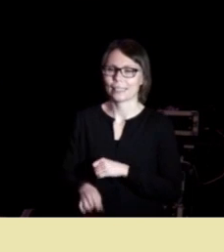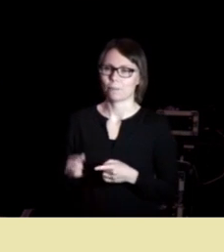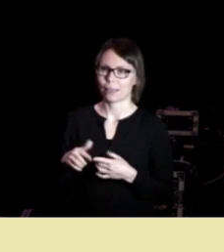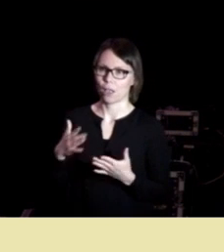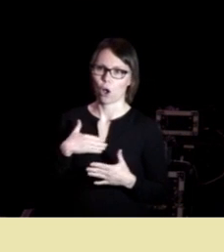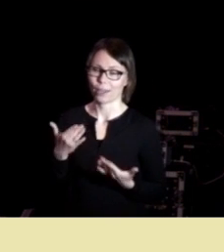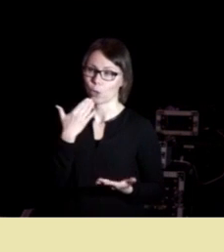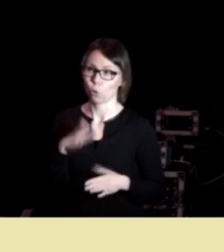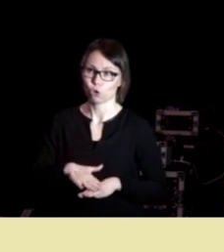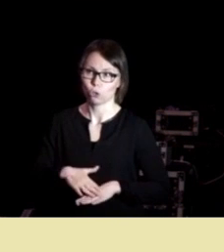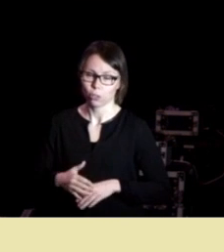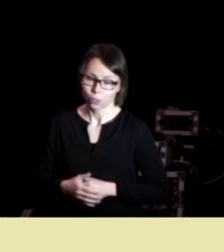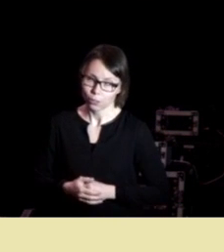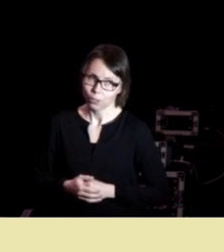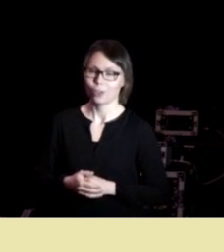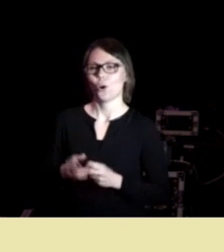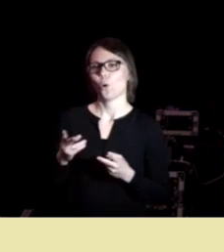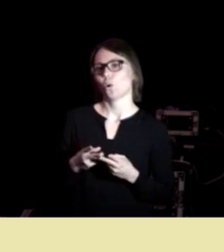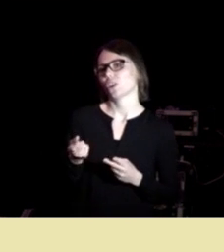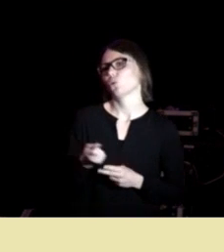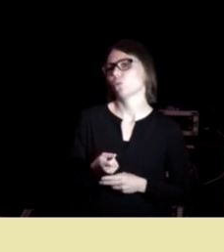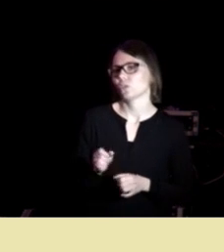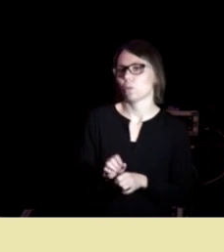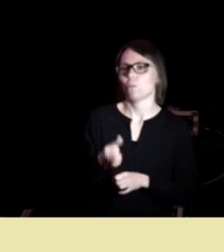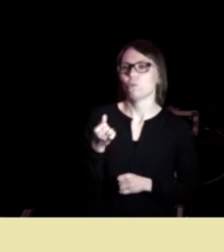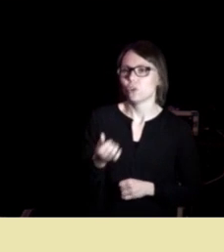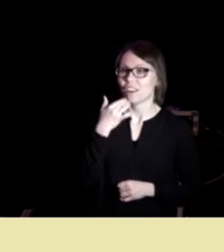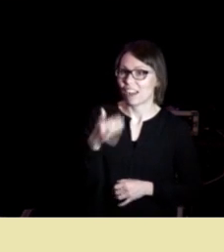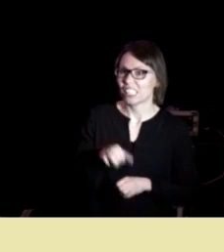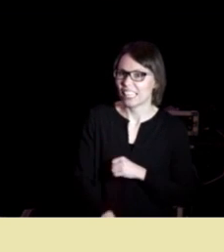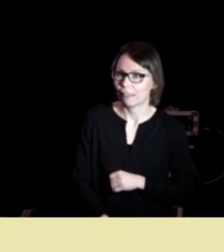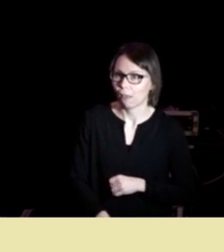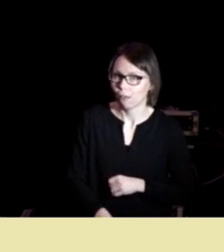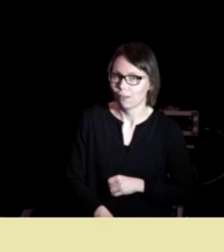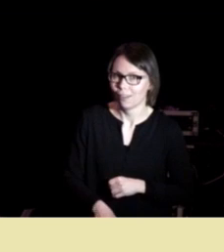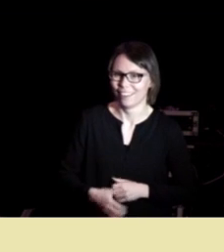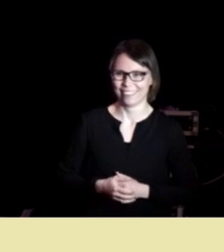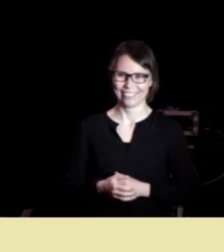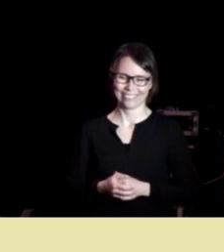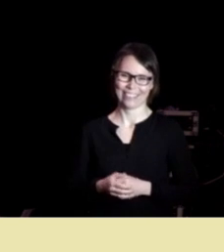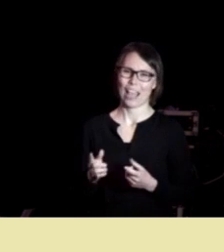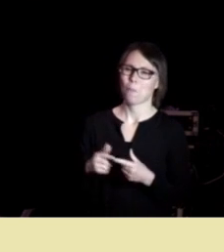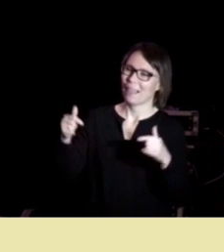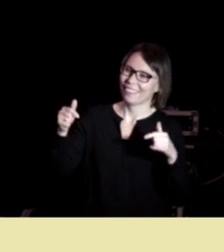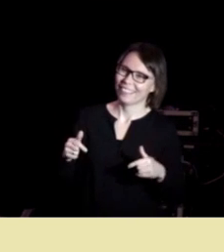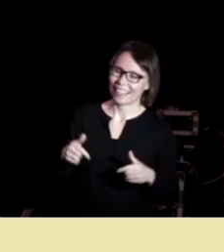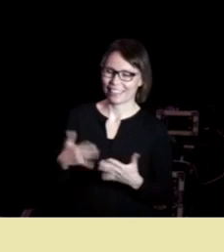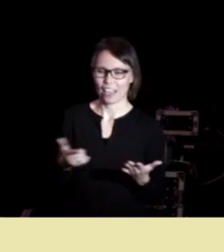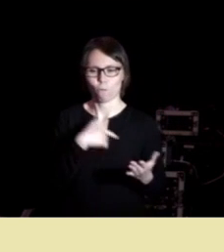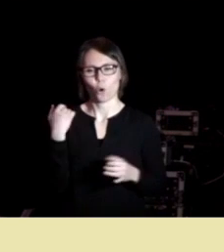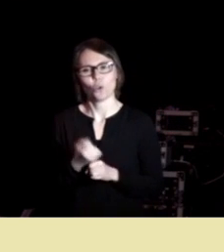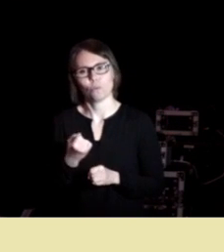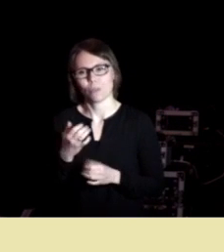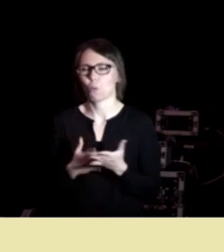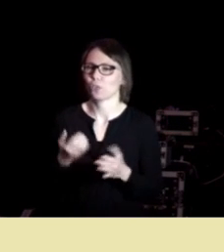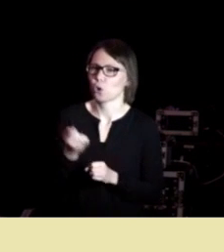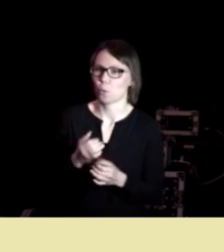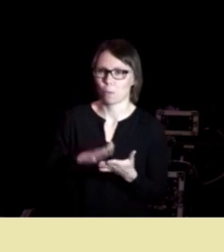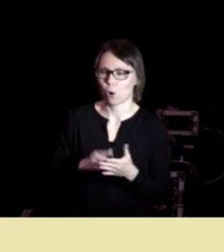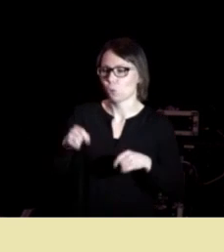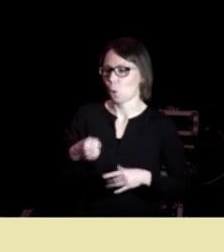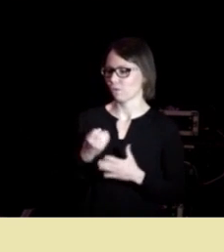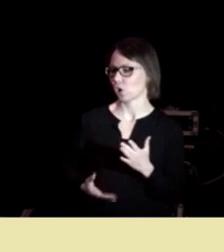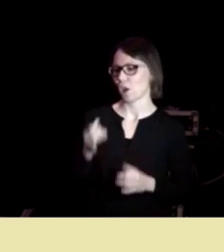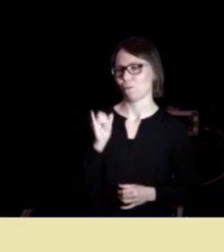sliten uten å ha særlig god grunn. Og så er det noen som burde vært sliten. Men altså, dette er da ikke vår måte å jobbe på. Og